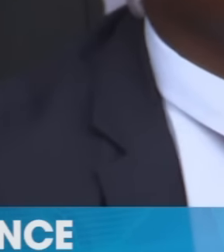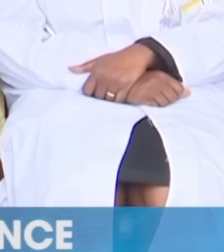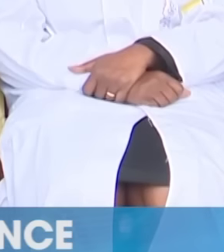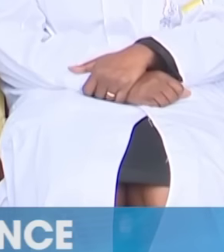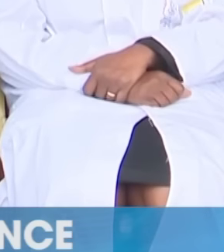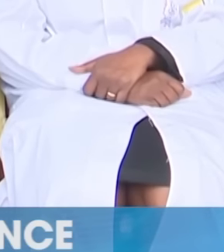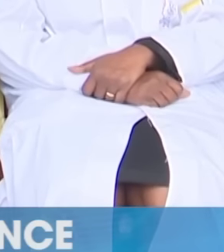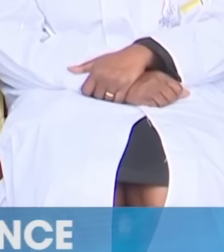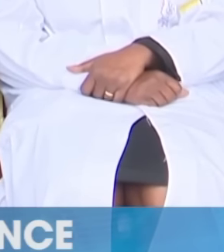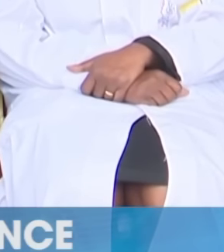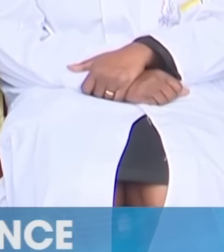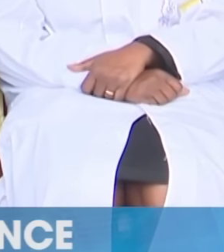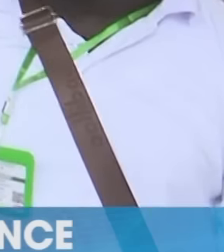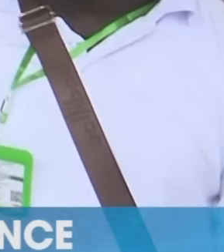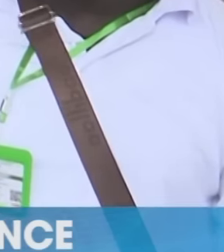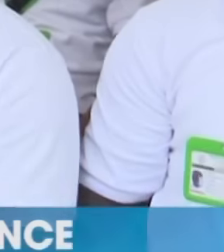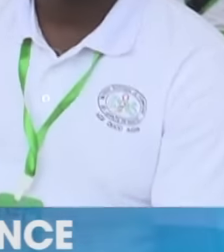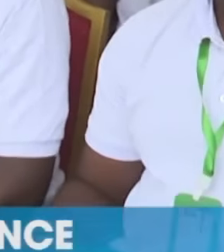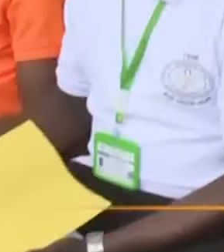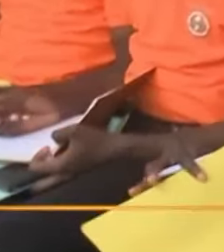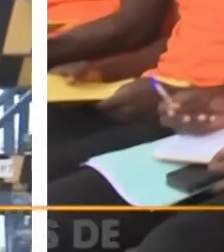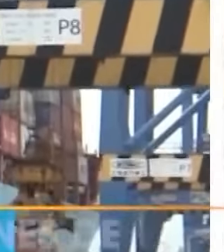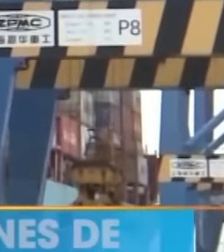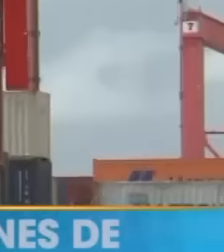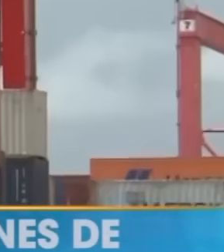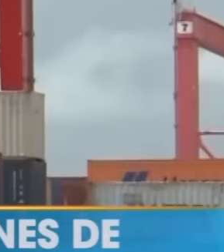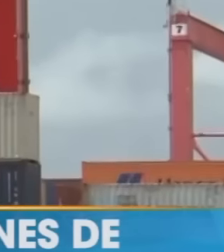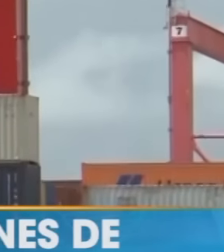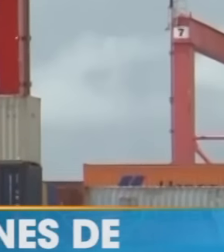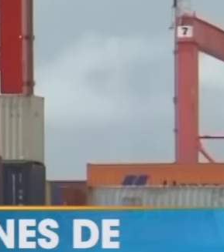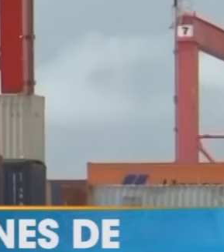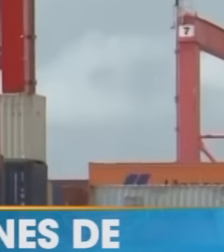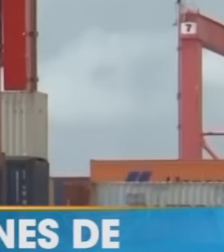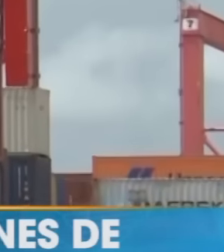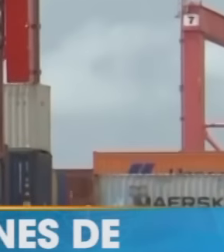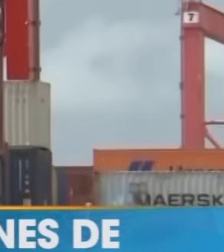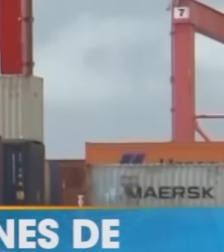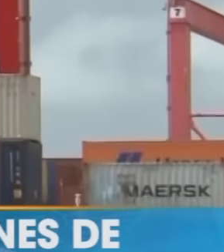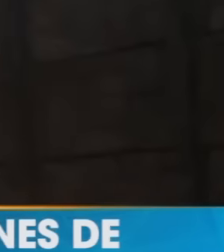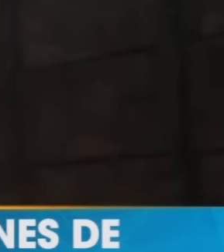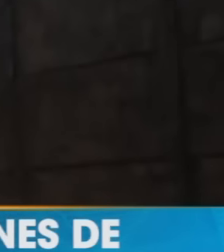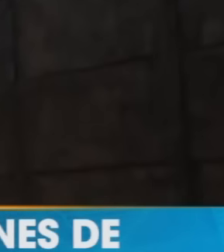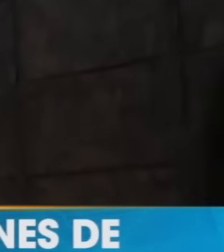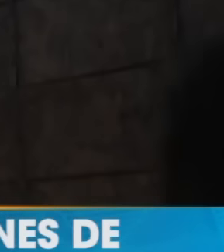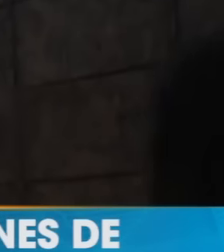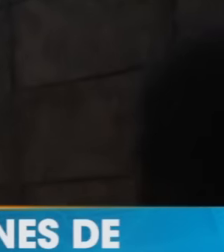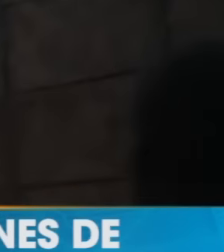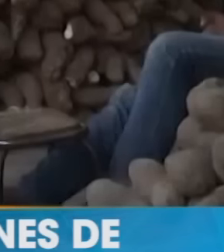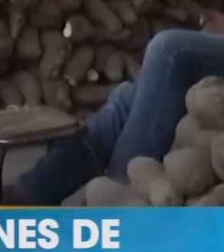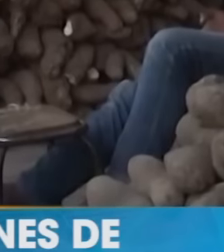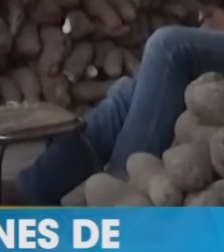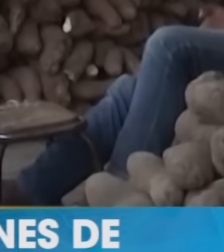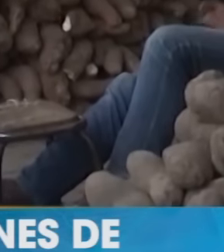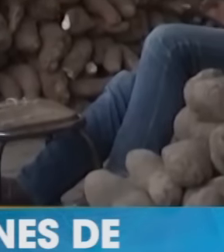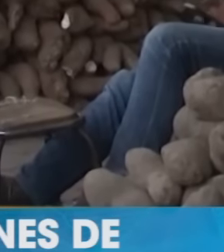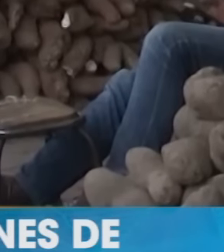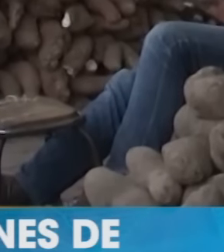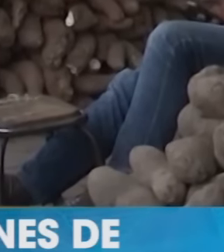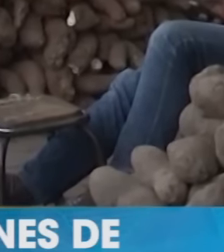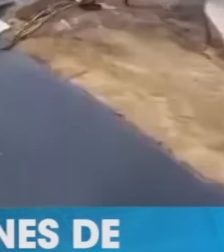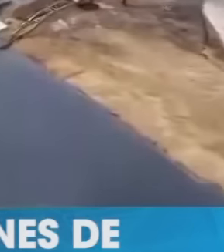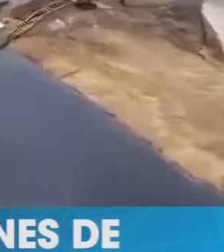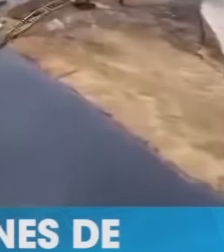depuis hier. Léon Brou nous y amènera en début de journal. Présentant Côte d'Ivoire dans le cadre de l'évaluation du programme économique